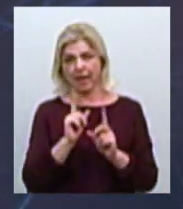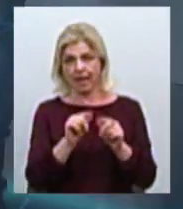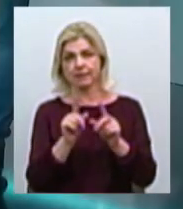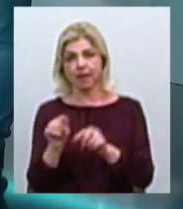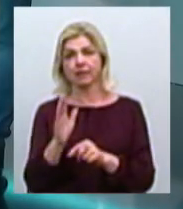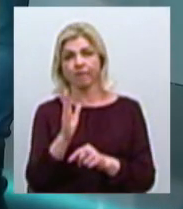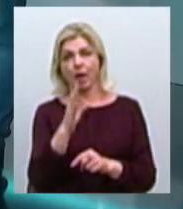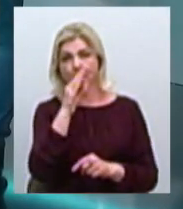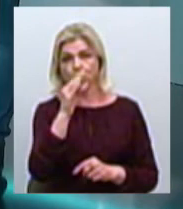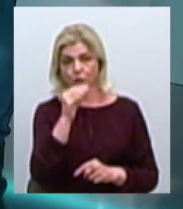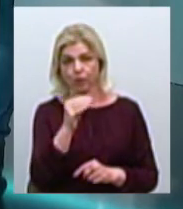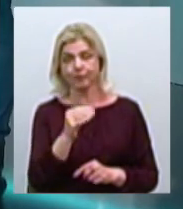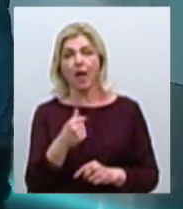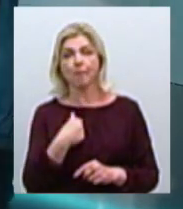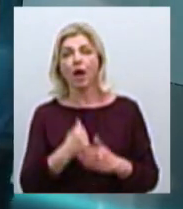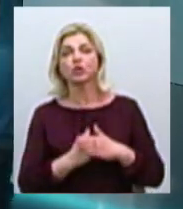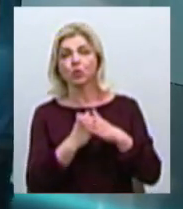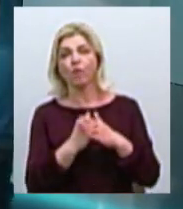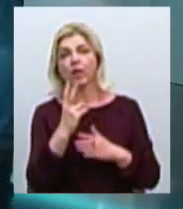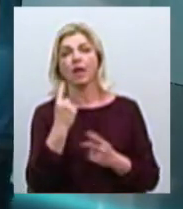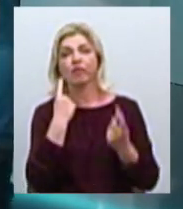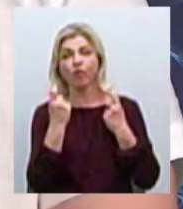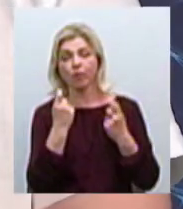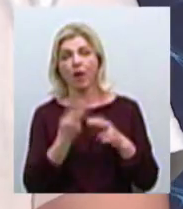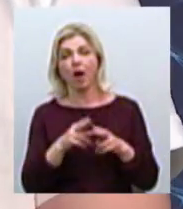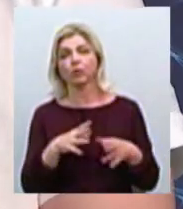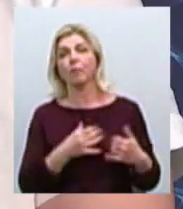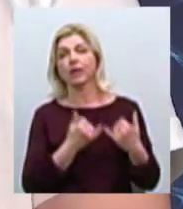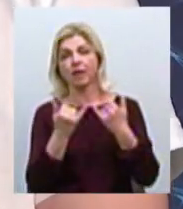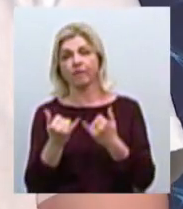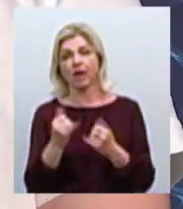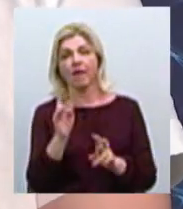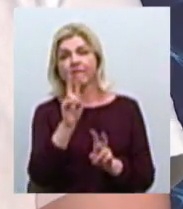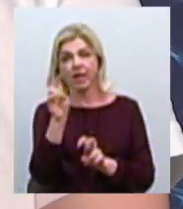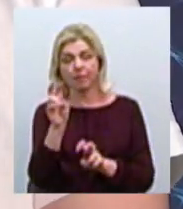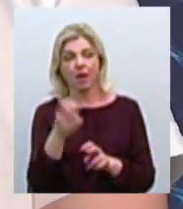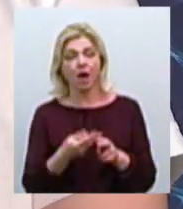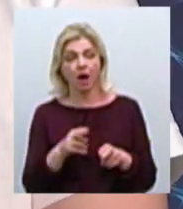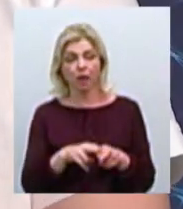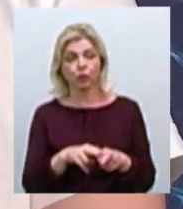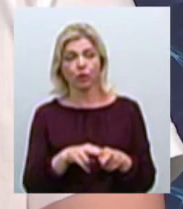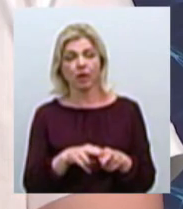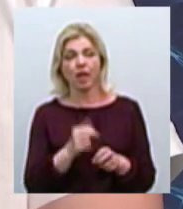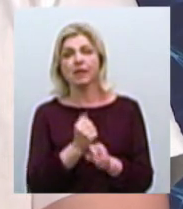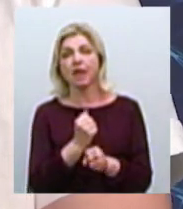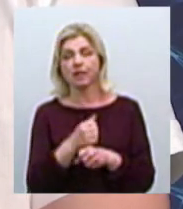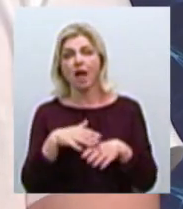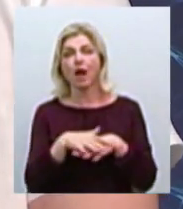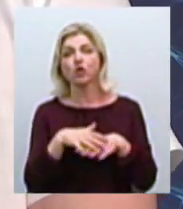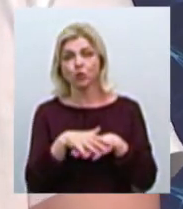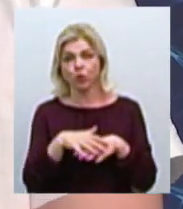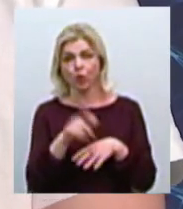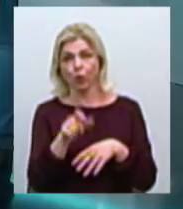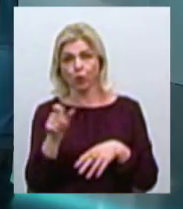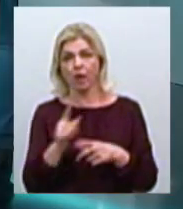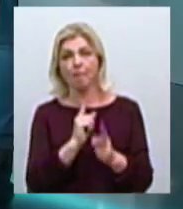Мы основывались на информации, которая была предоставлена компанией A+S, которая сделала расчет пассажиропотока в